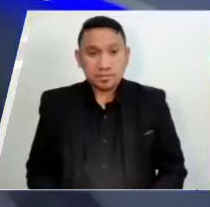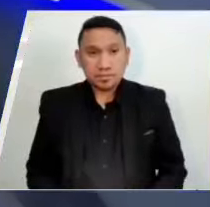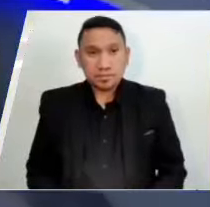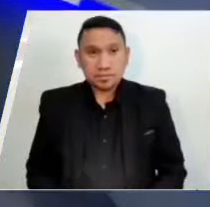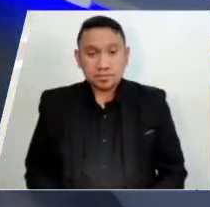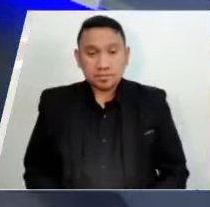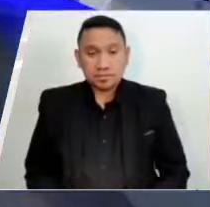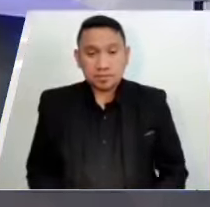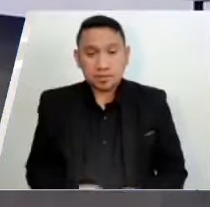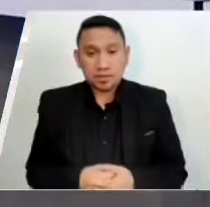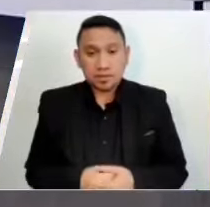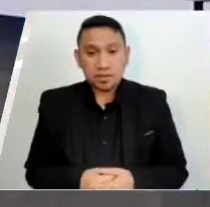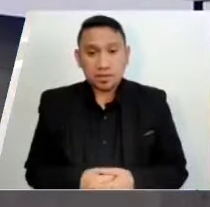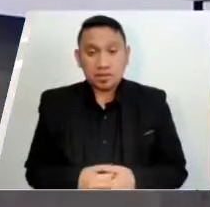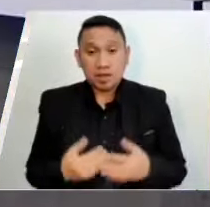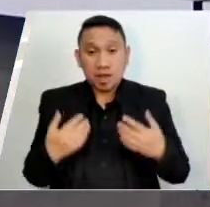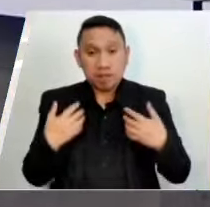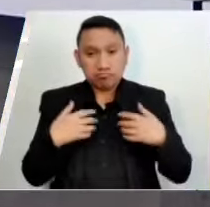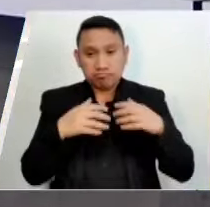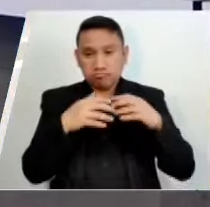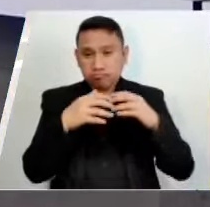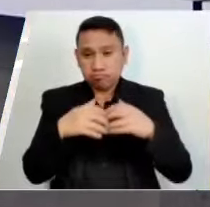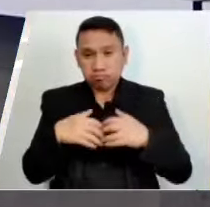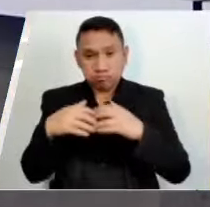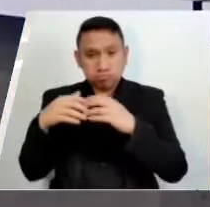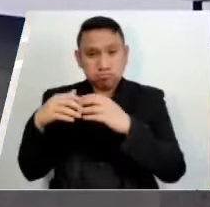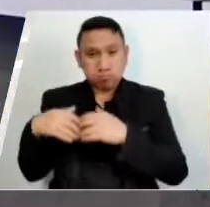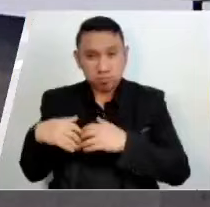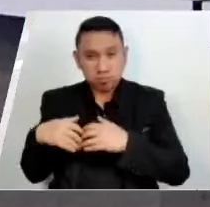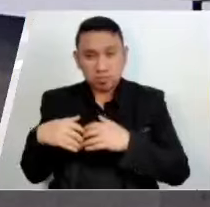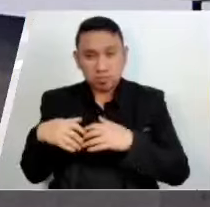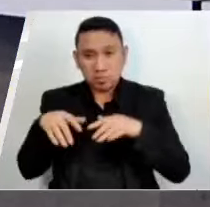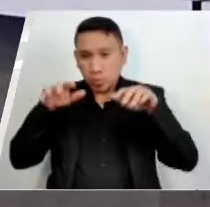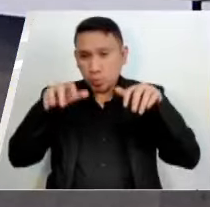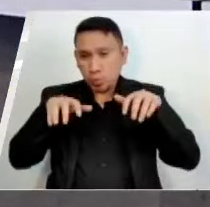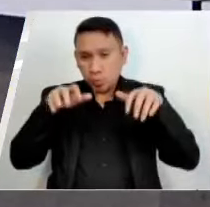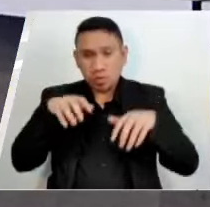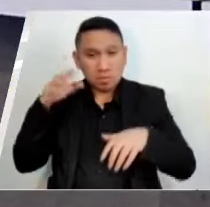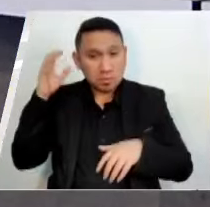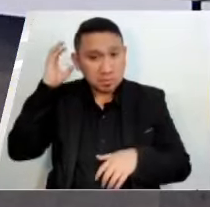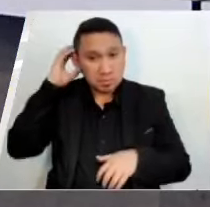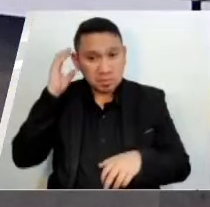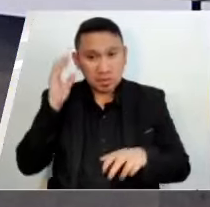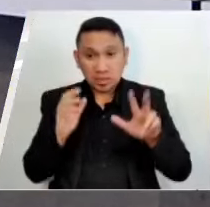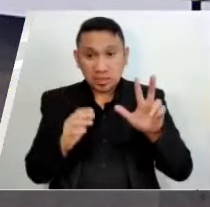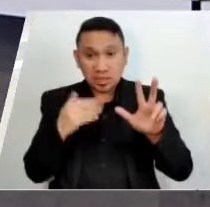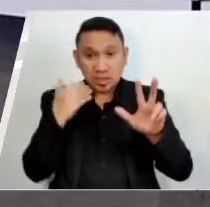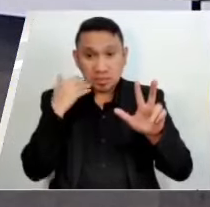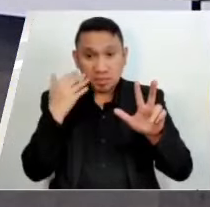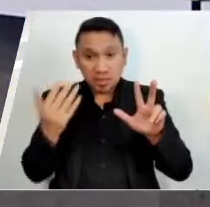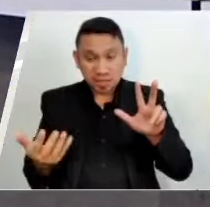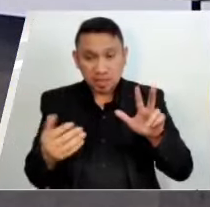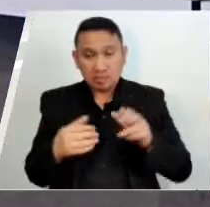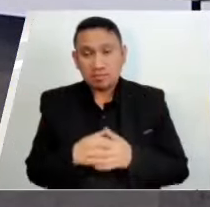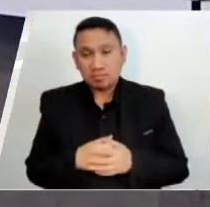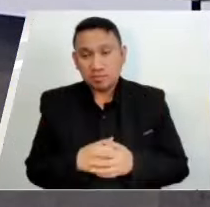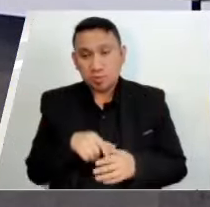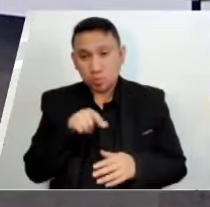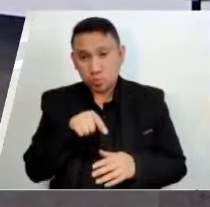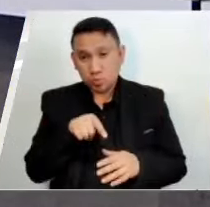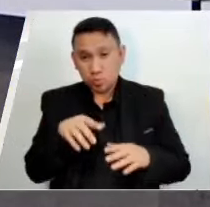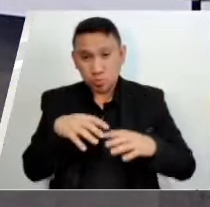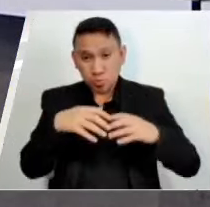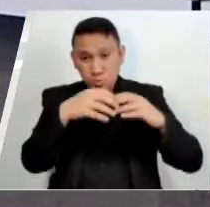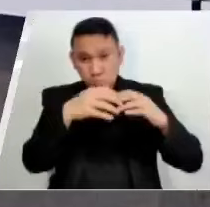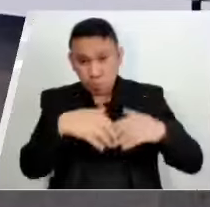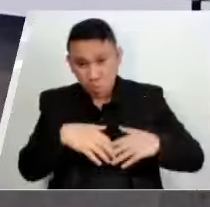kabilang paguho sa git ng Masungit na panahon sa mindanao Tatlo ang patay matapos matabunan ng gumuhong lupa sa Davao